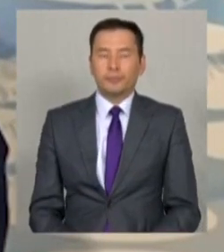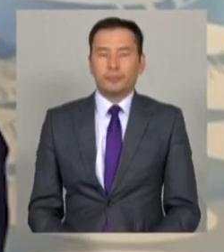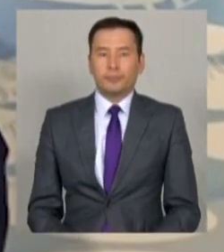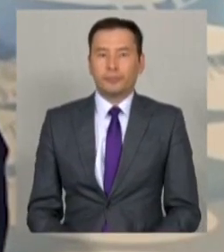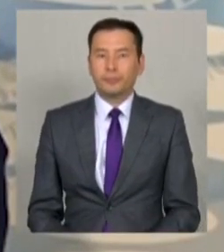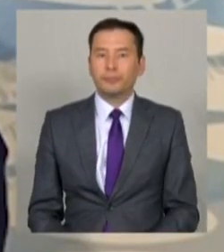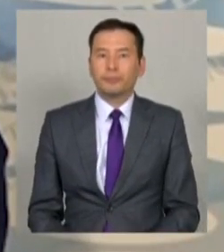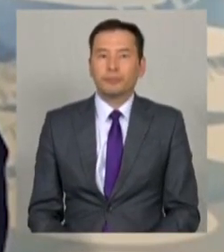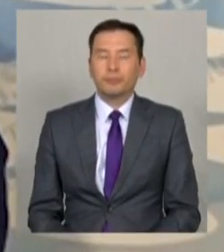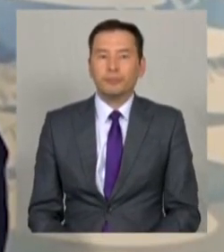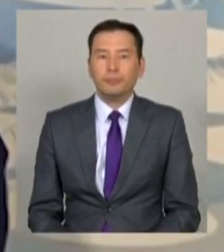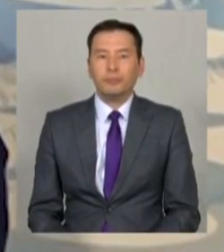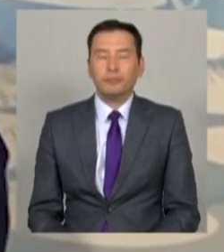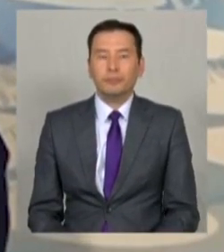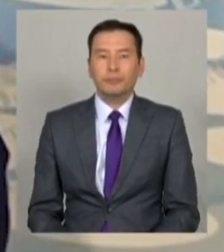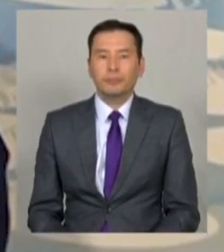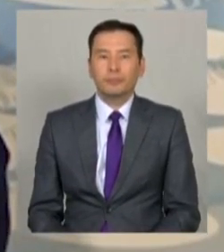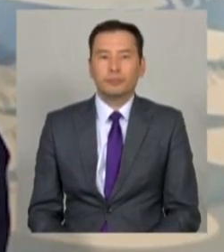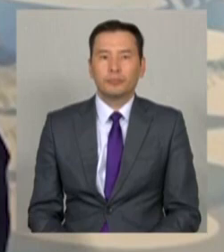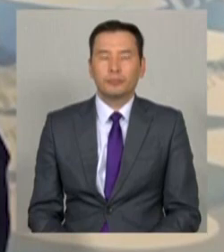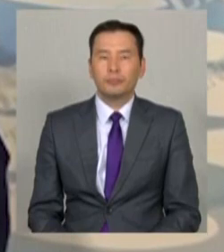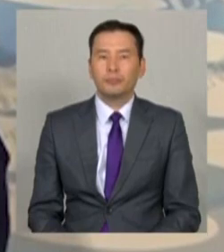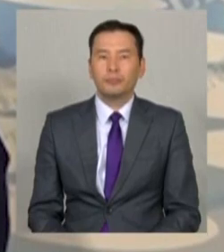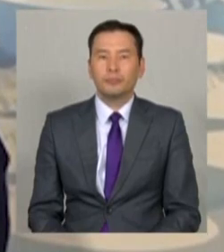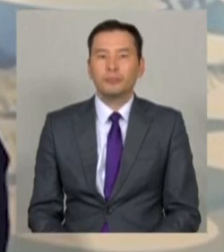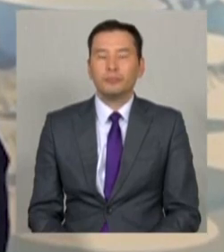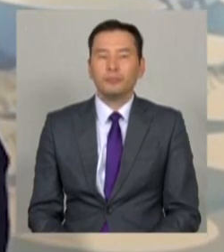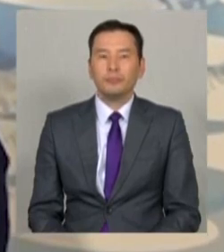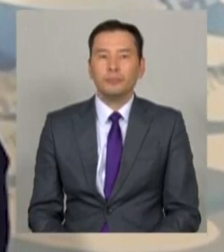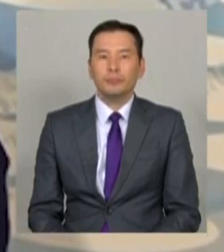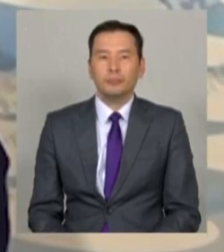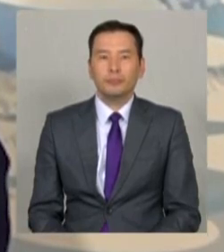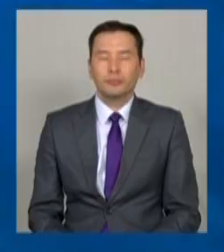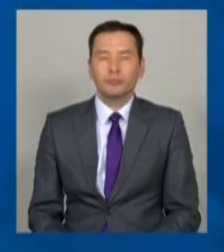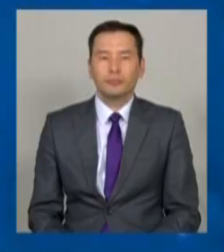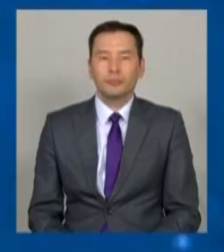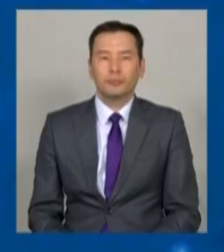проводятся оперативно-розыскные мероприятия по установлению местонахождения и задержания.